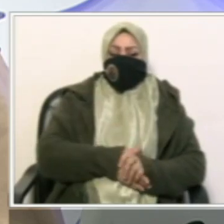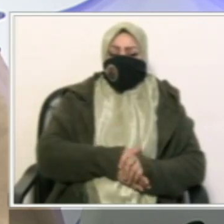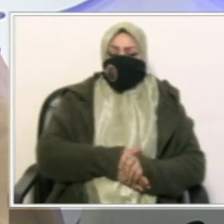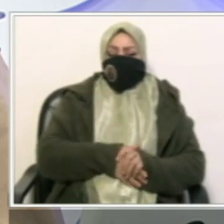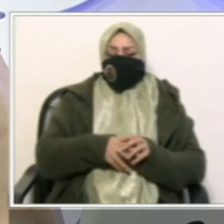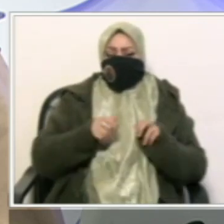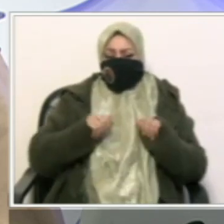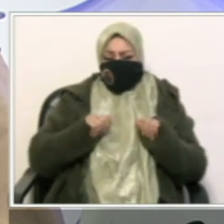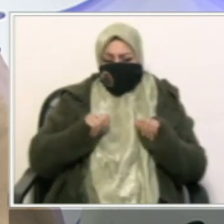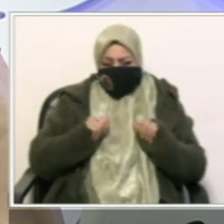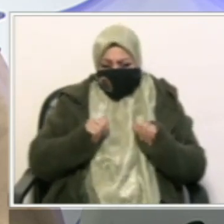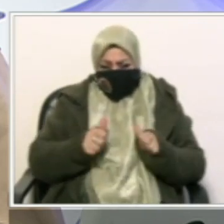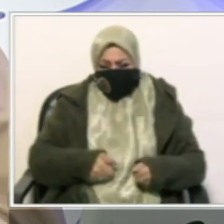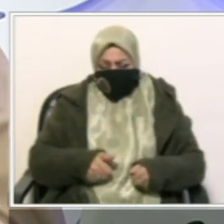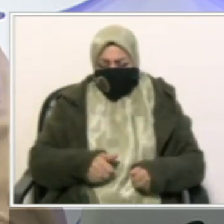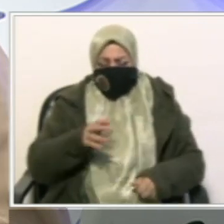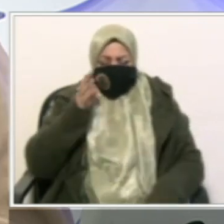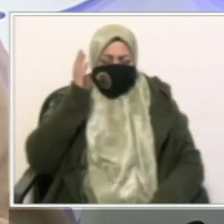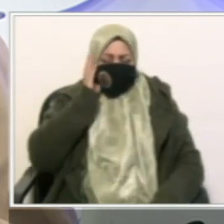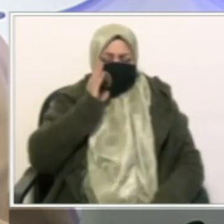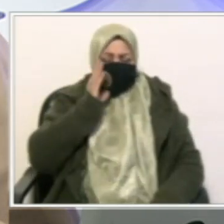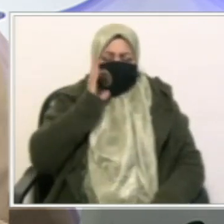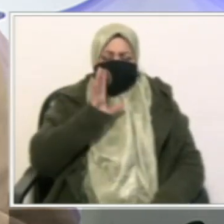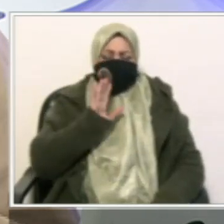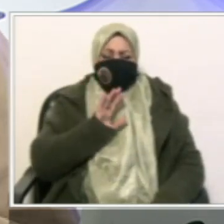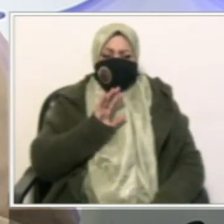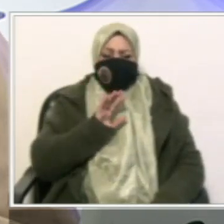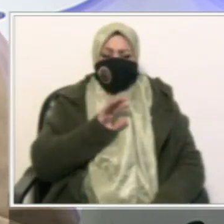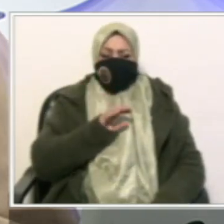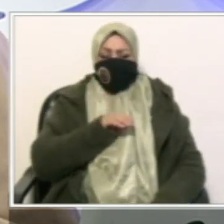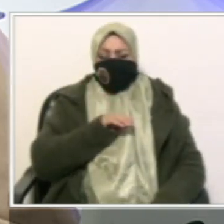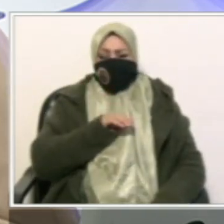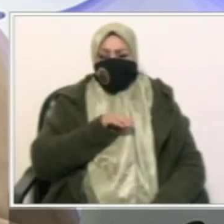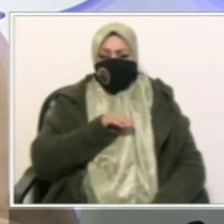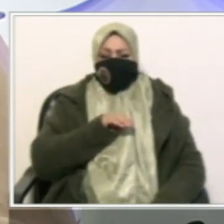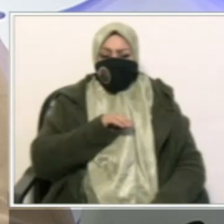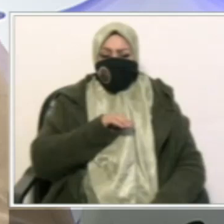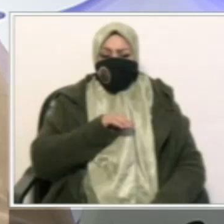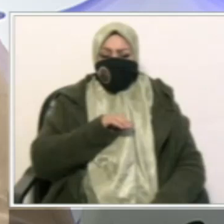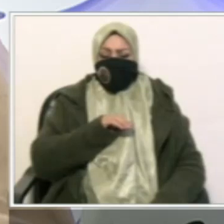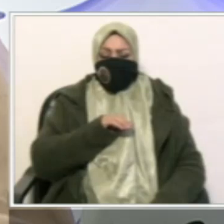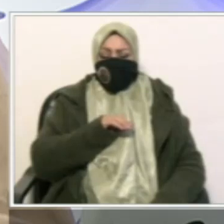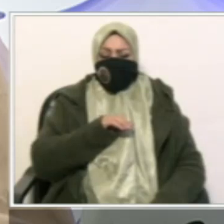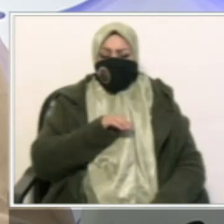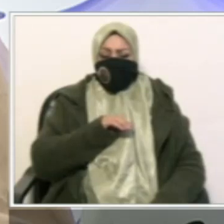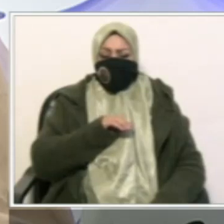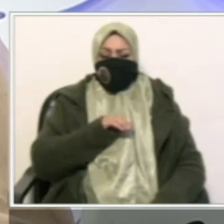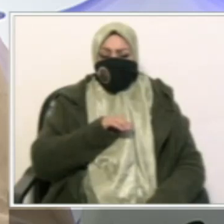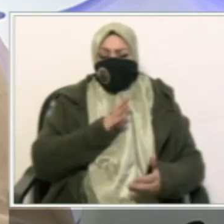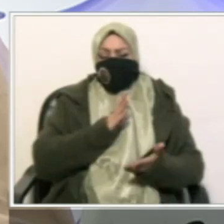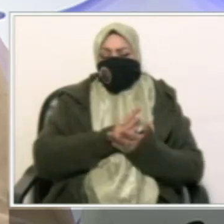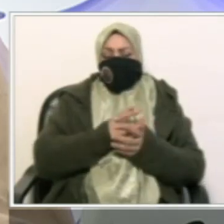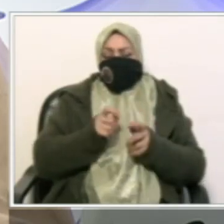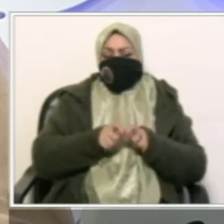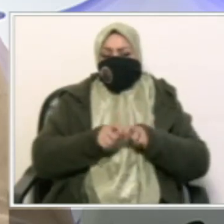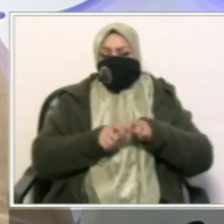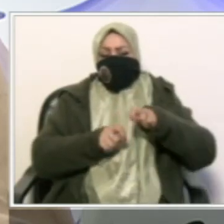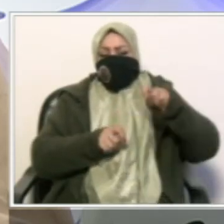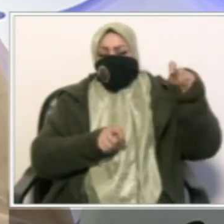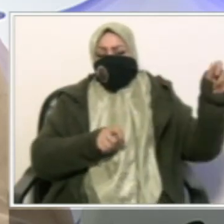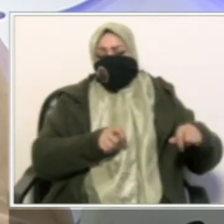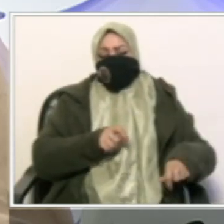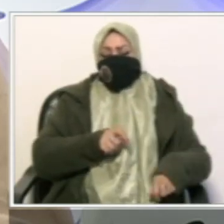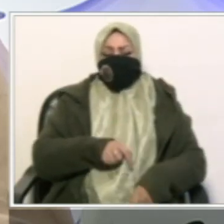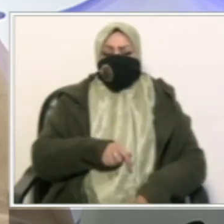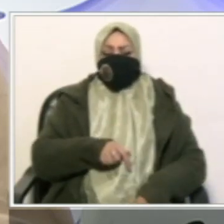وفي بغير جانبها في مكان بعيد عنها وهي تعرضت يعني لأذى أو سقوط أو